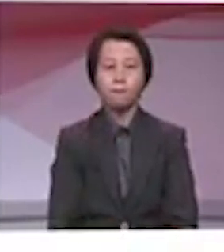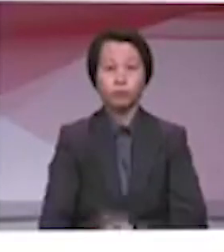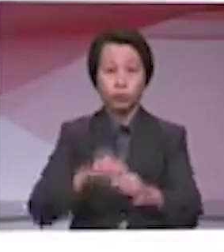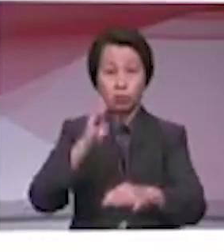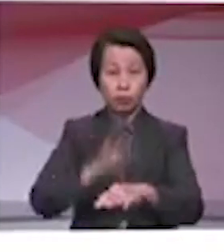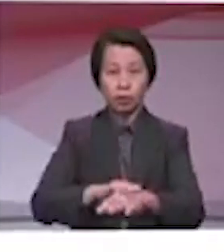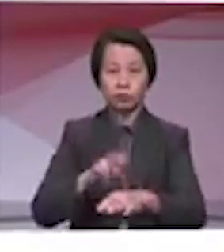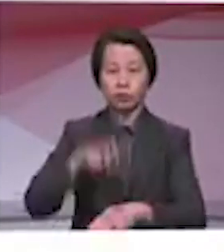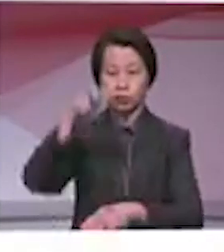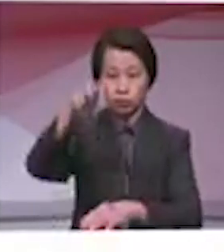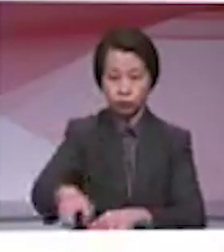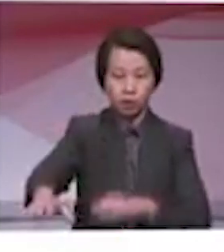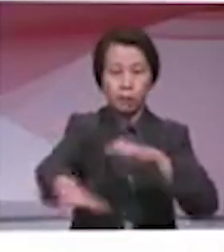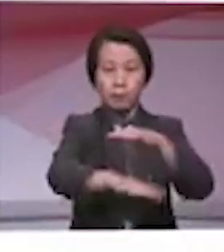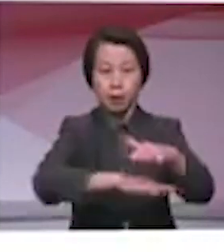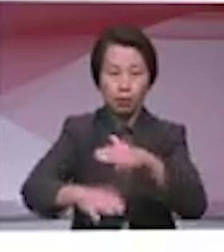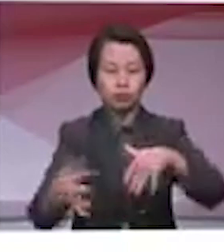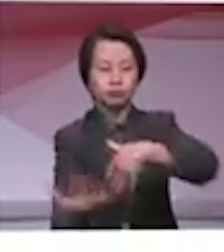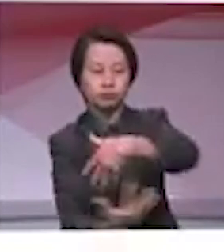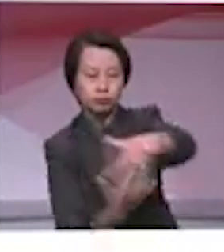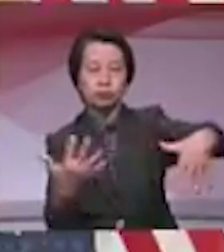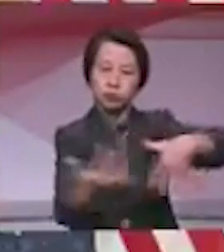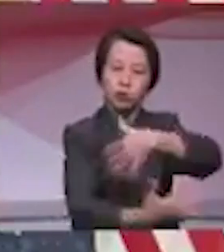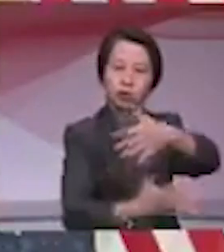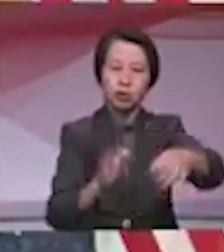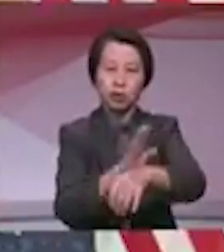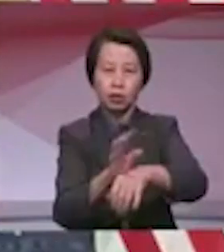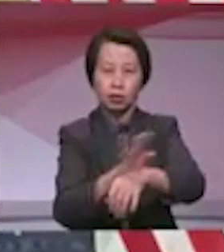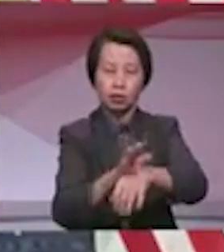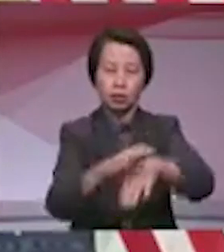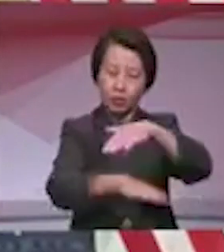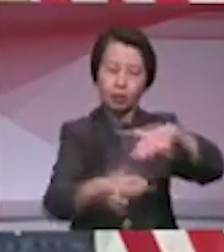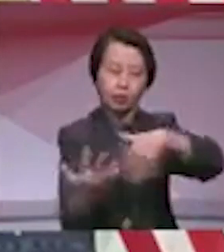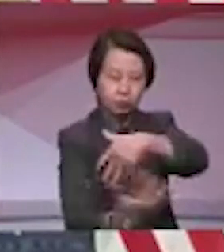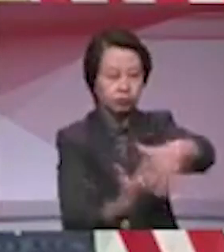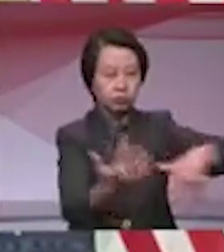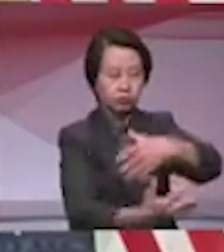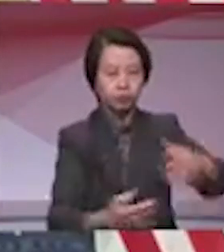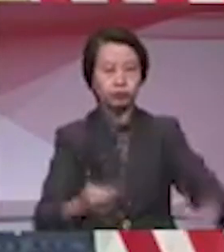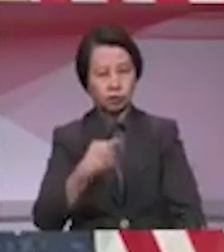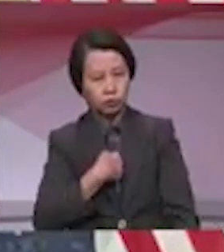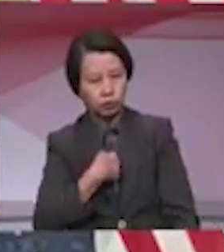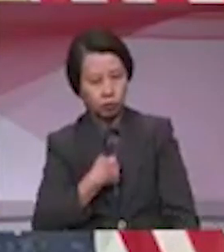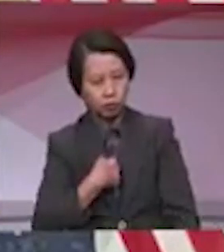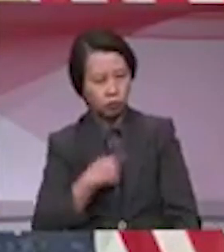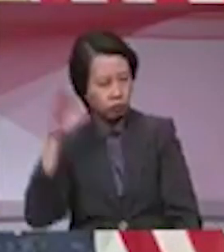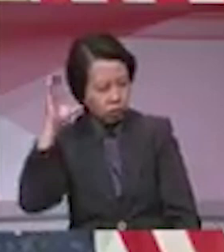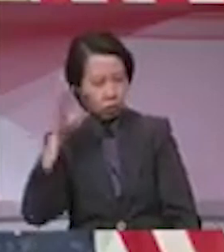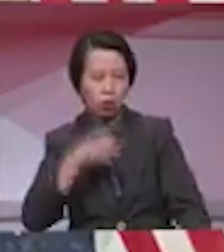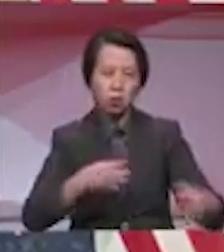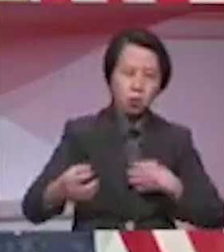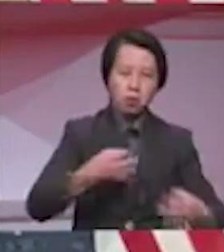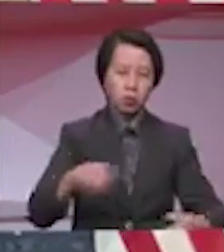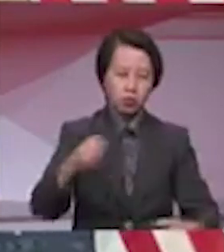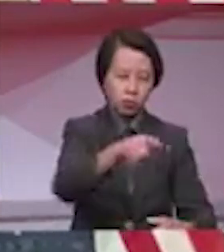Semasa turun ke Padang dan bergaul dengan usahawan di peringkat akar umbi, saya menerima rungutan